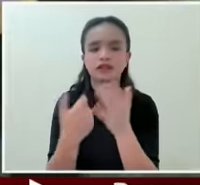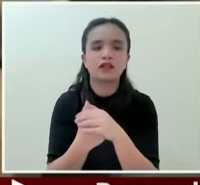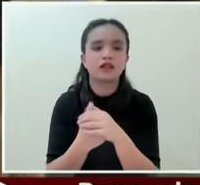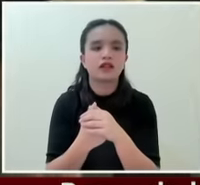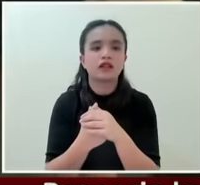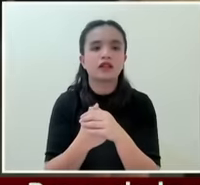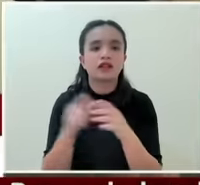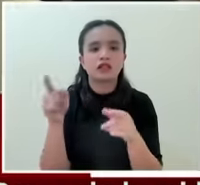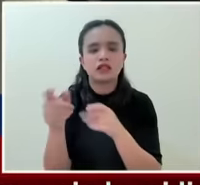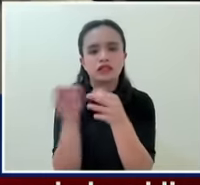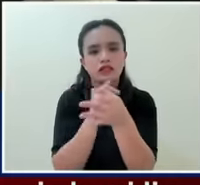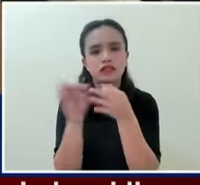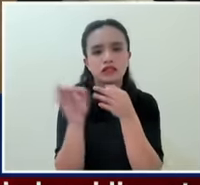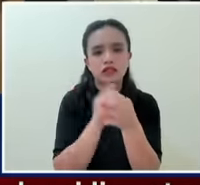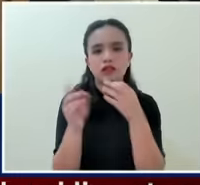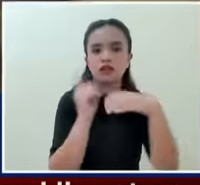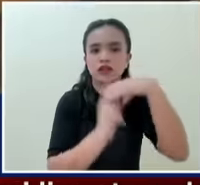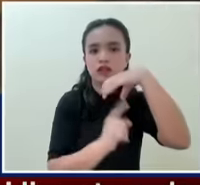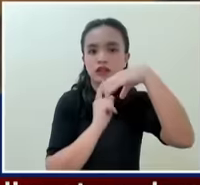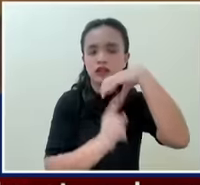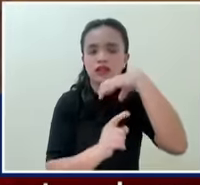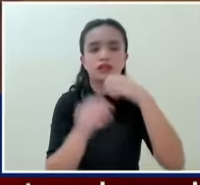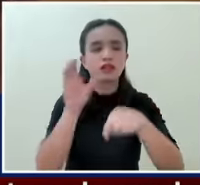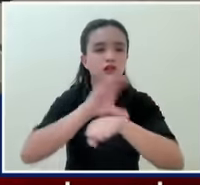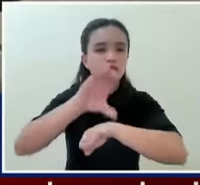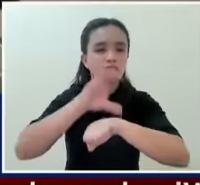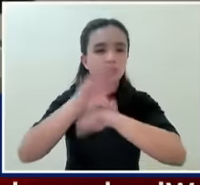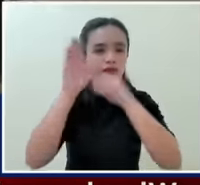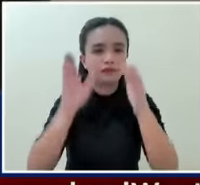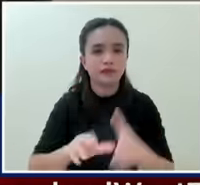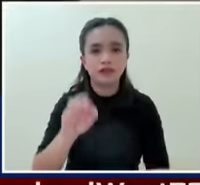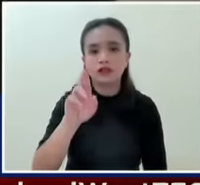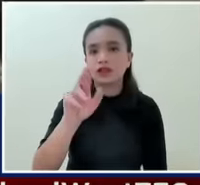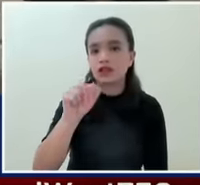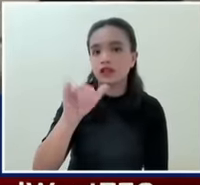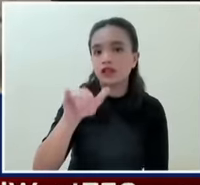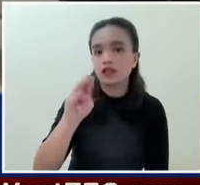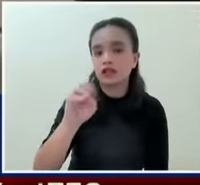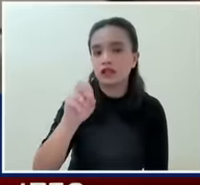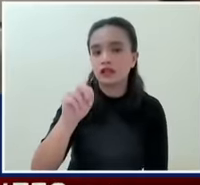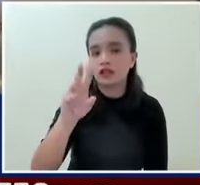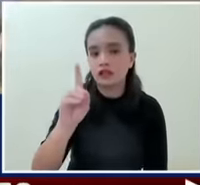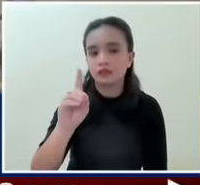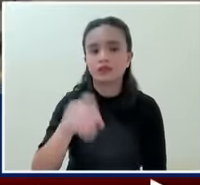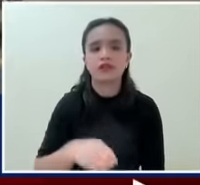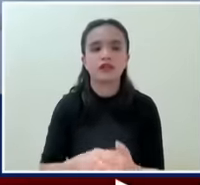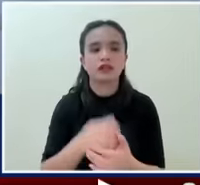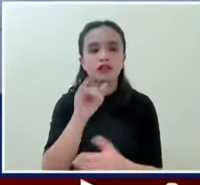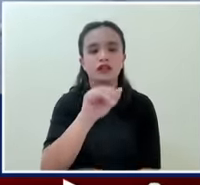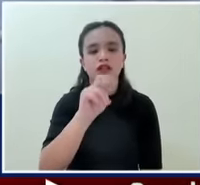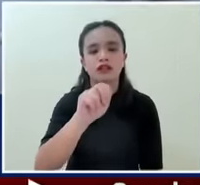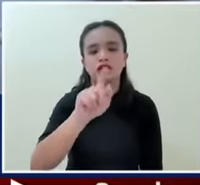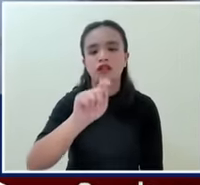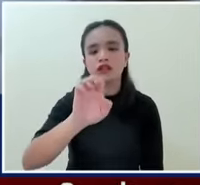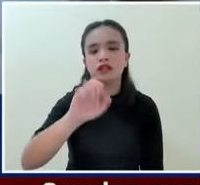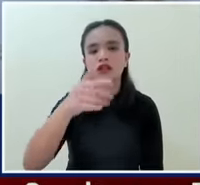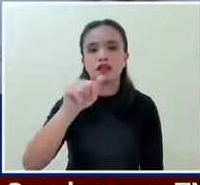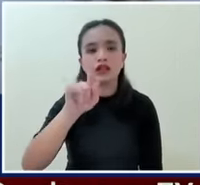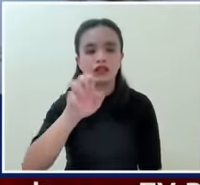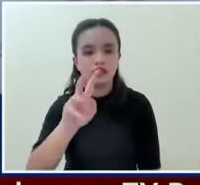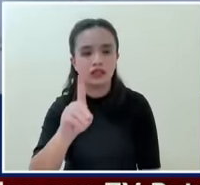grupo ni na ABS-CBN consultant Raymond Miranda, Integrated News Head Francis Toral at